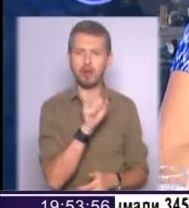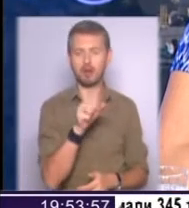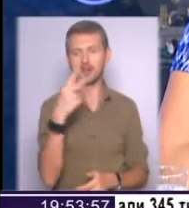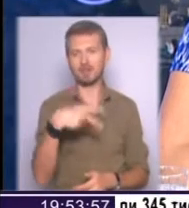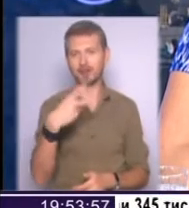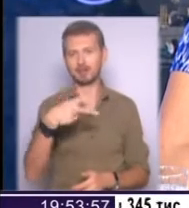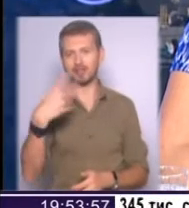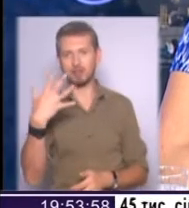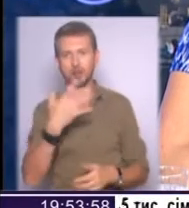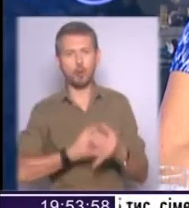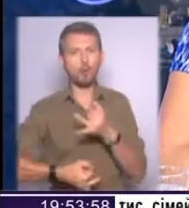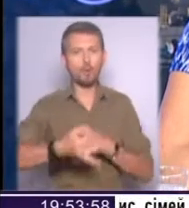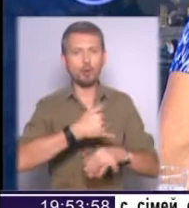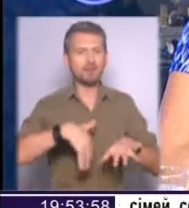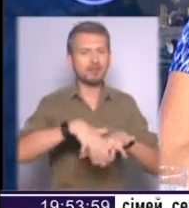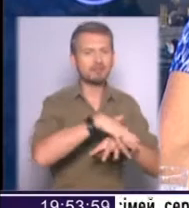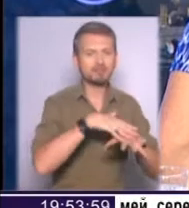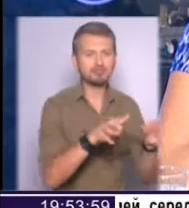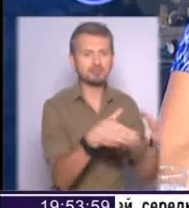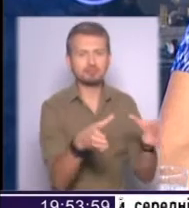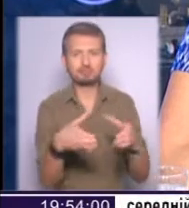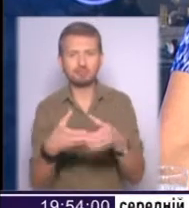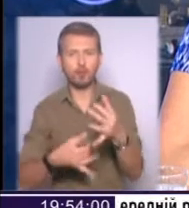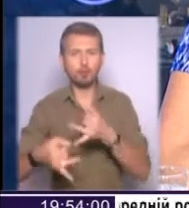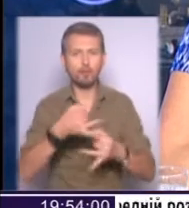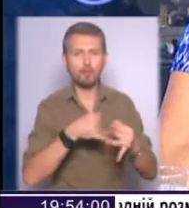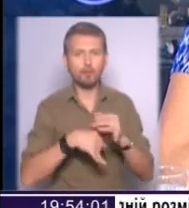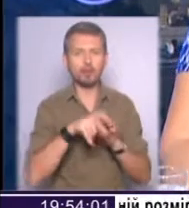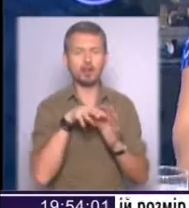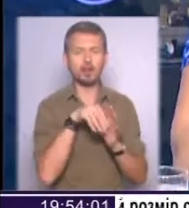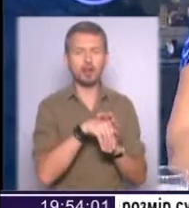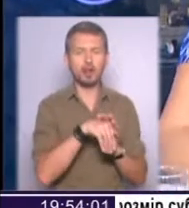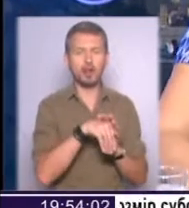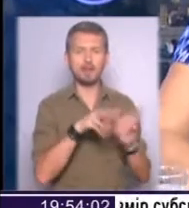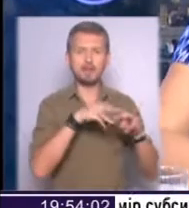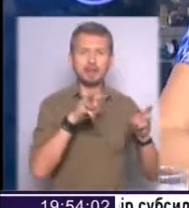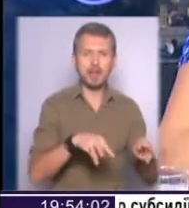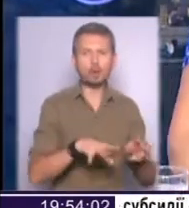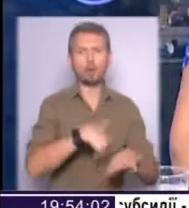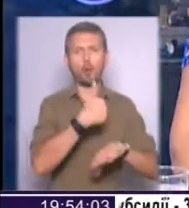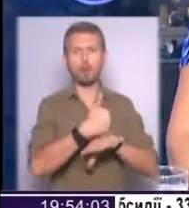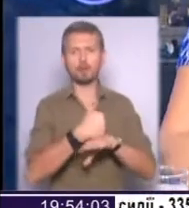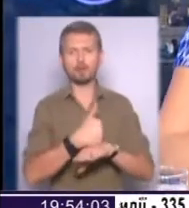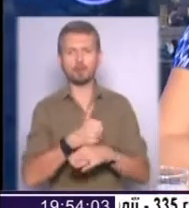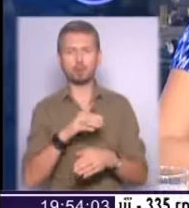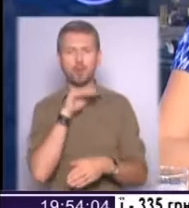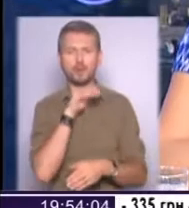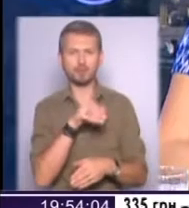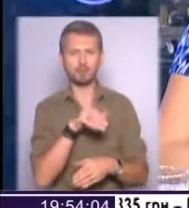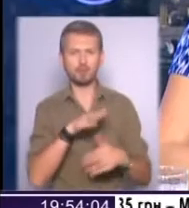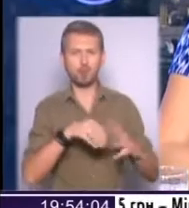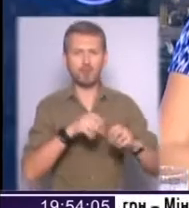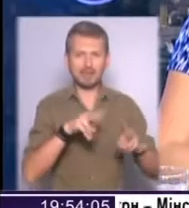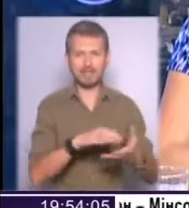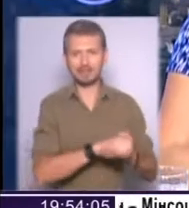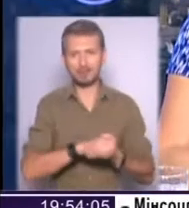2025», обговорювати її середовищами, обговорювати її не в міністерських кабінетах, і з головами спілок професійних, і керівниками